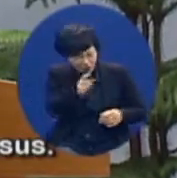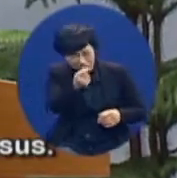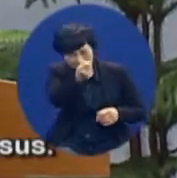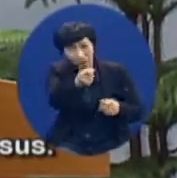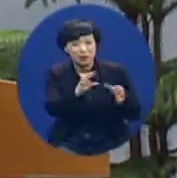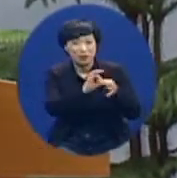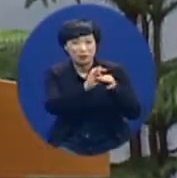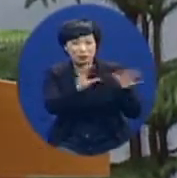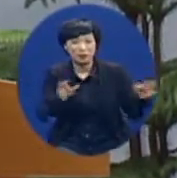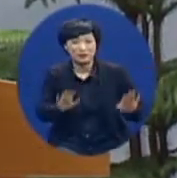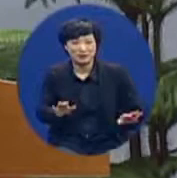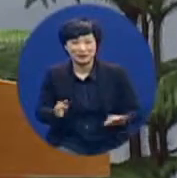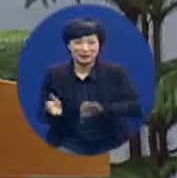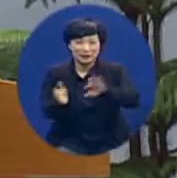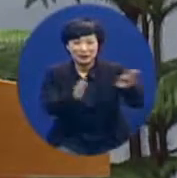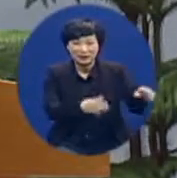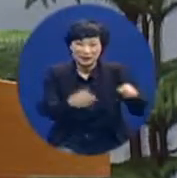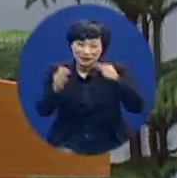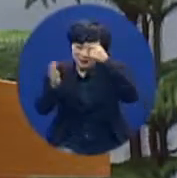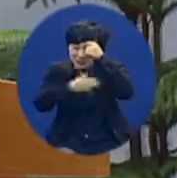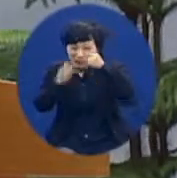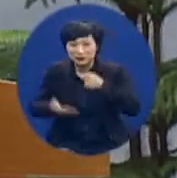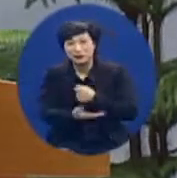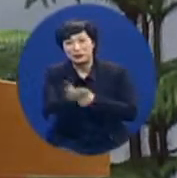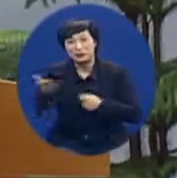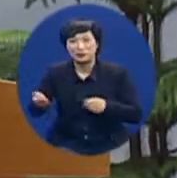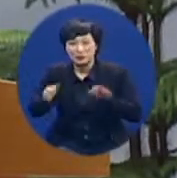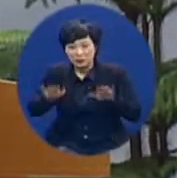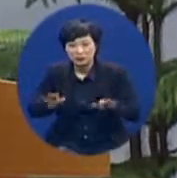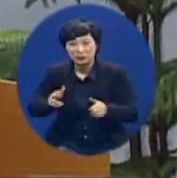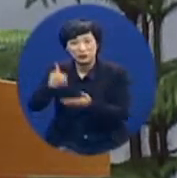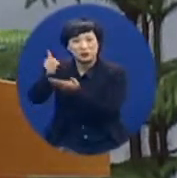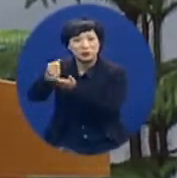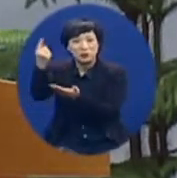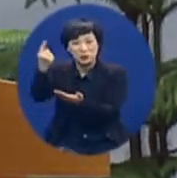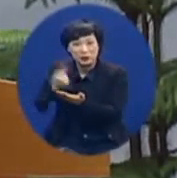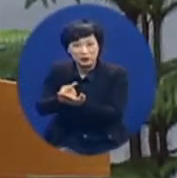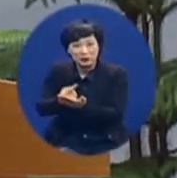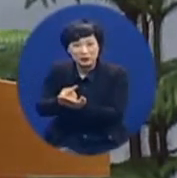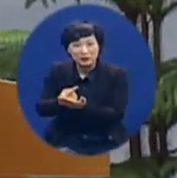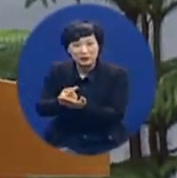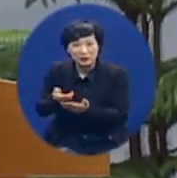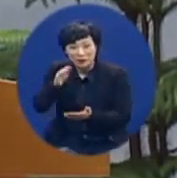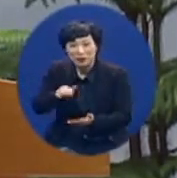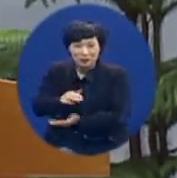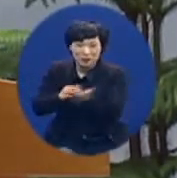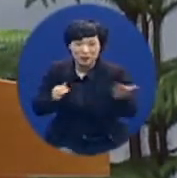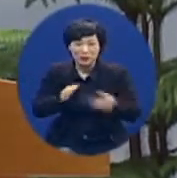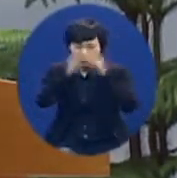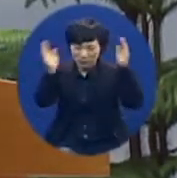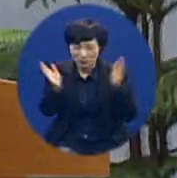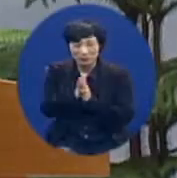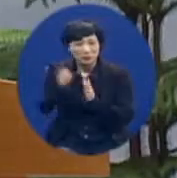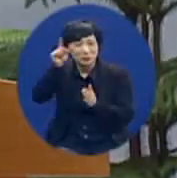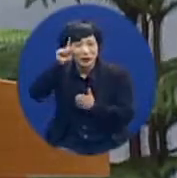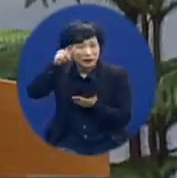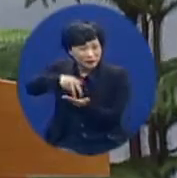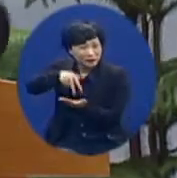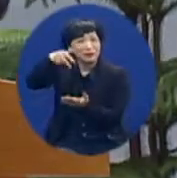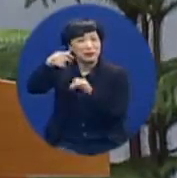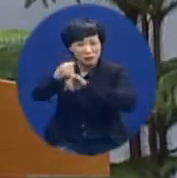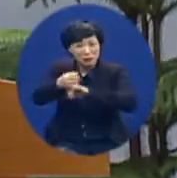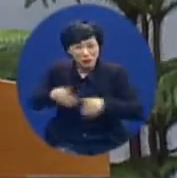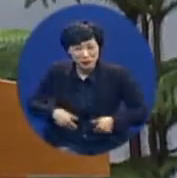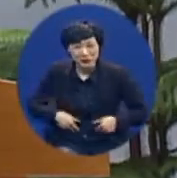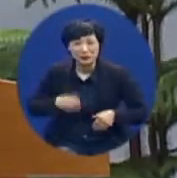사람들이 우리 연세학교 성도들이여 오늘 주님이 오실지도 다 들림 받기 바라며 아멘